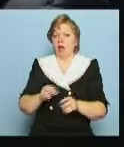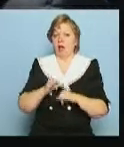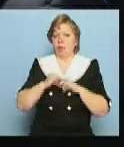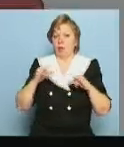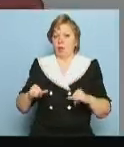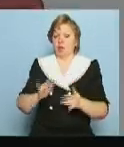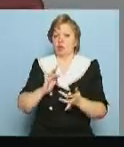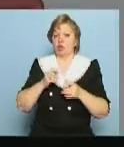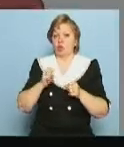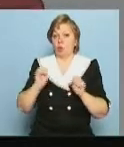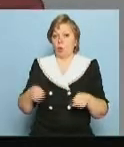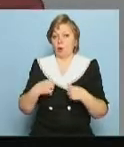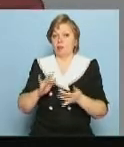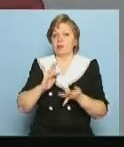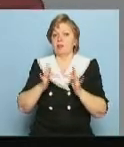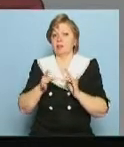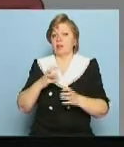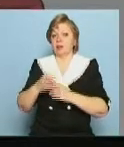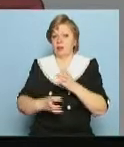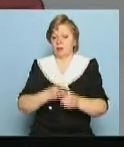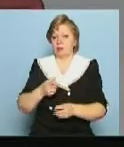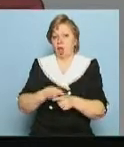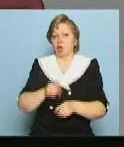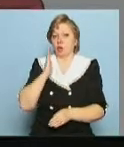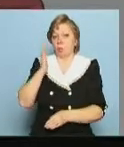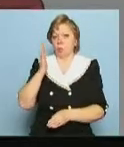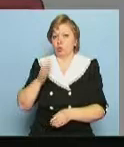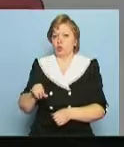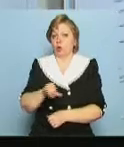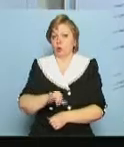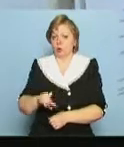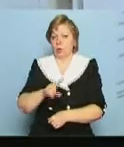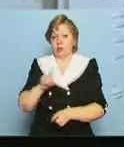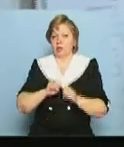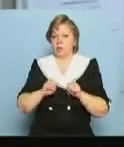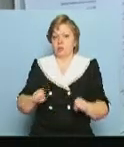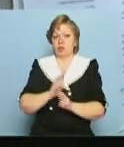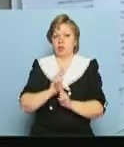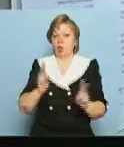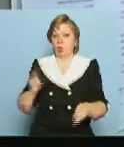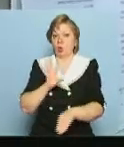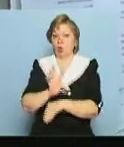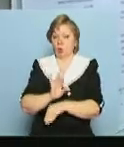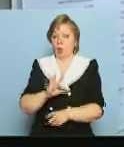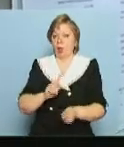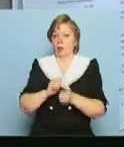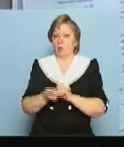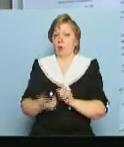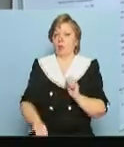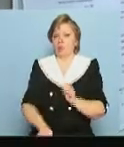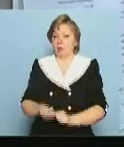скорость интернета. Это будущее инновационной политики Удмуртии. За смелость их сегодня никто не ругал, наоборот, поддерживали. А бороться им было за